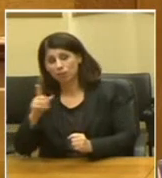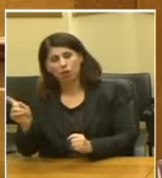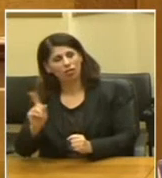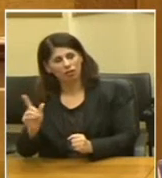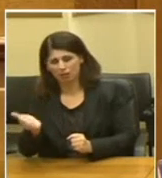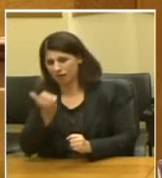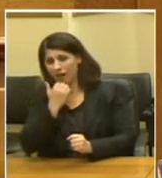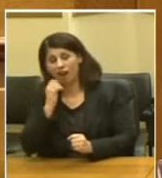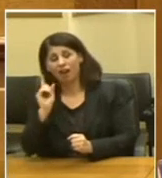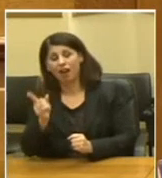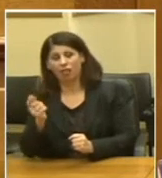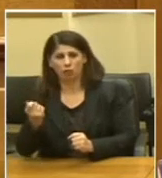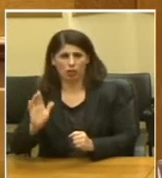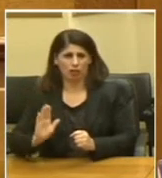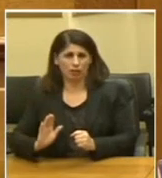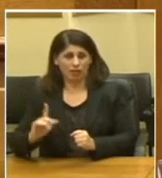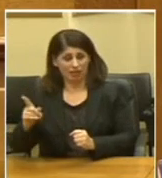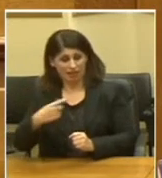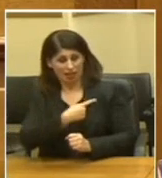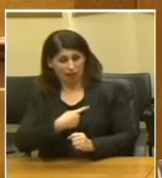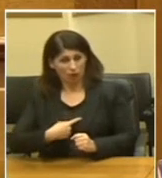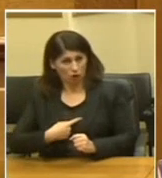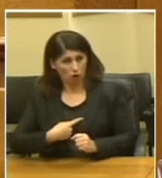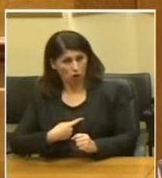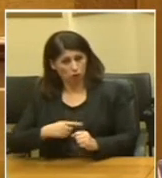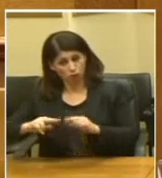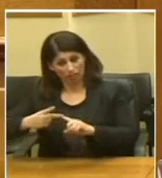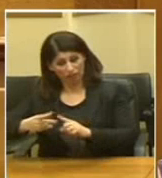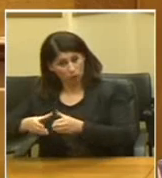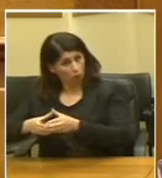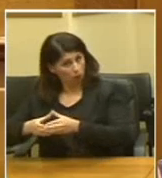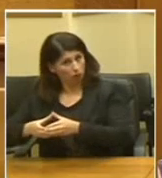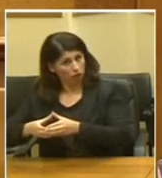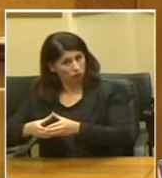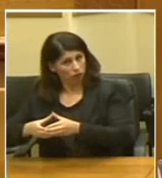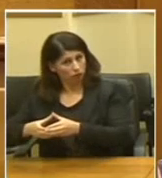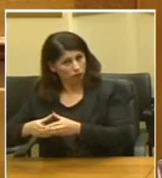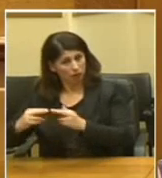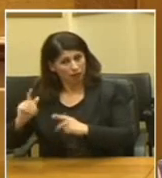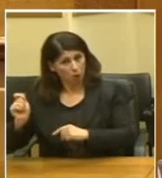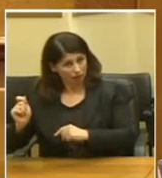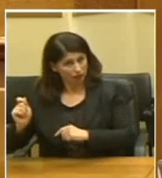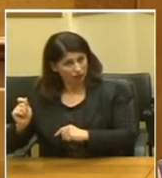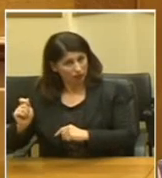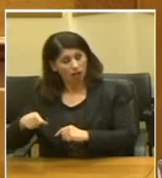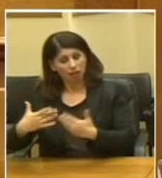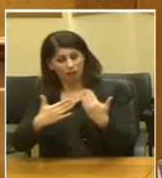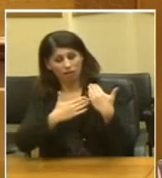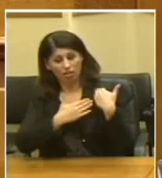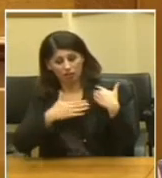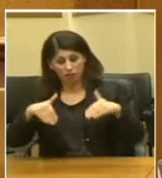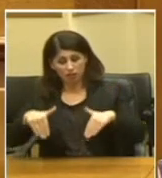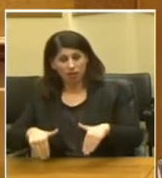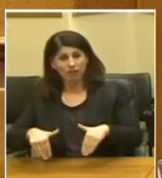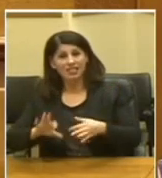λάθος. Είστε αρχηγός της αξιωματικής αντιπολίτευσης. Έχετε ευθύνη να σέβεστε